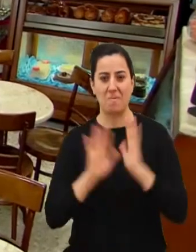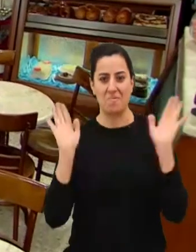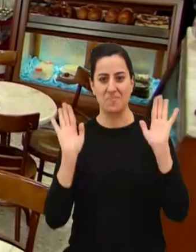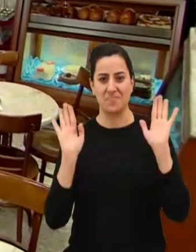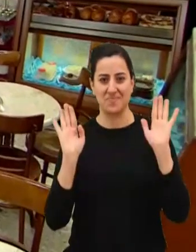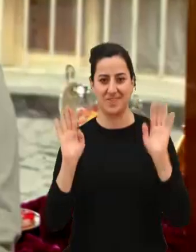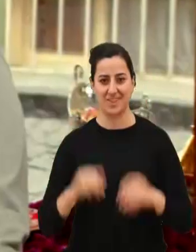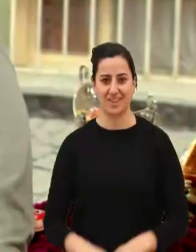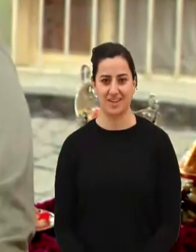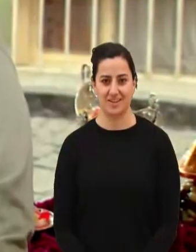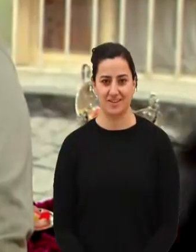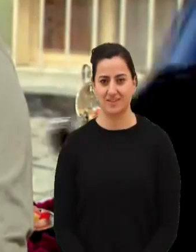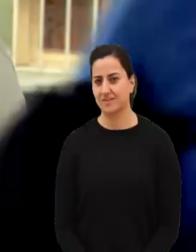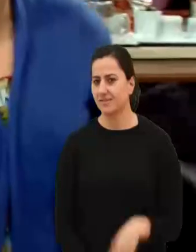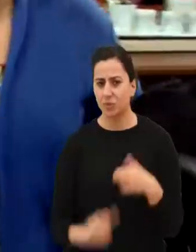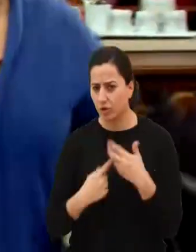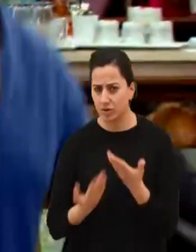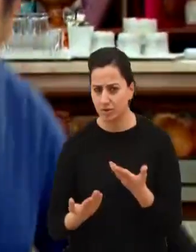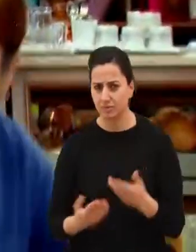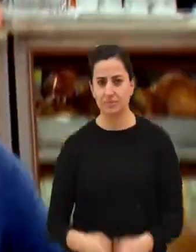Fehmiciğim. Rukiye.